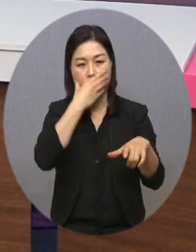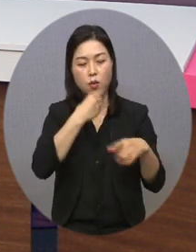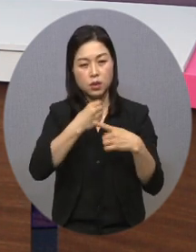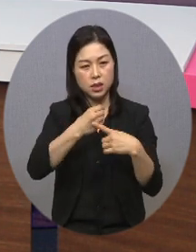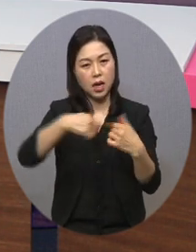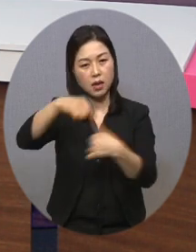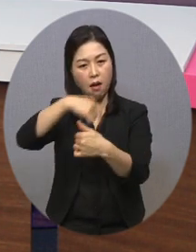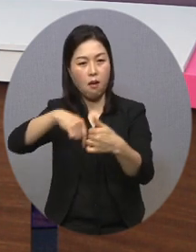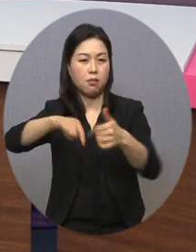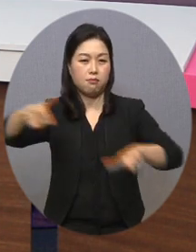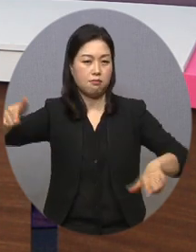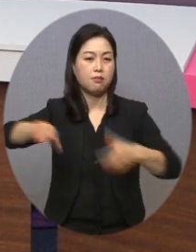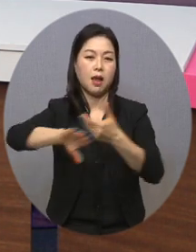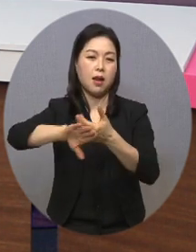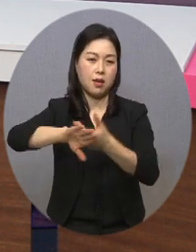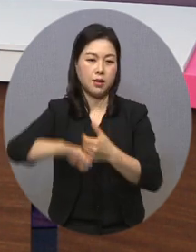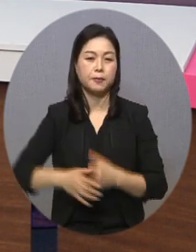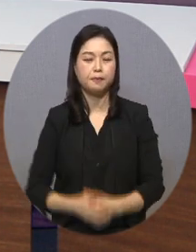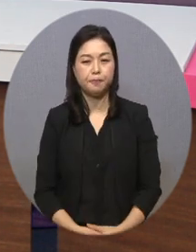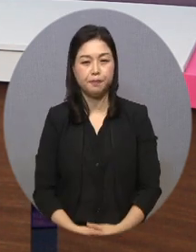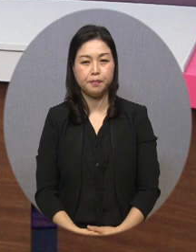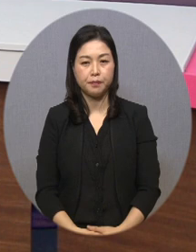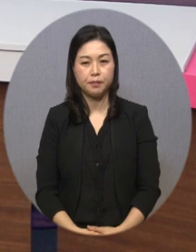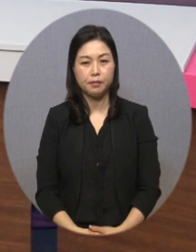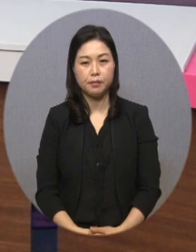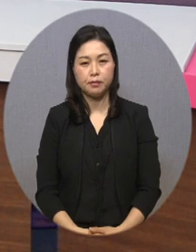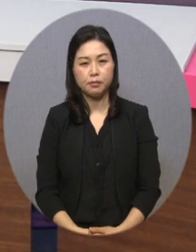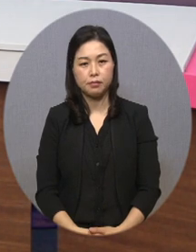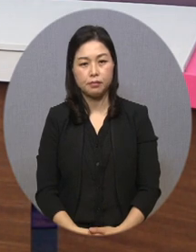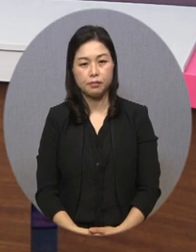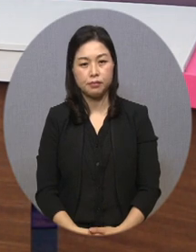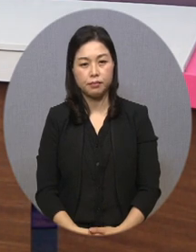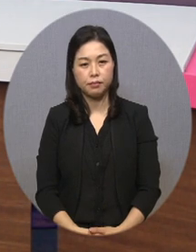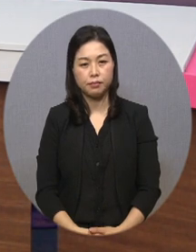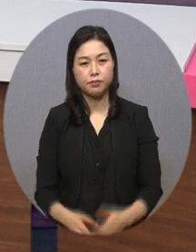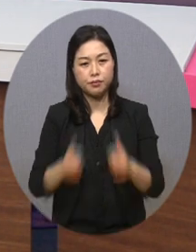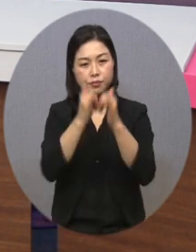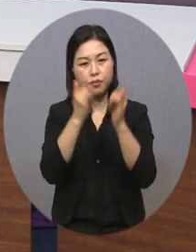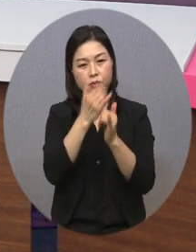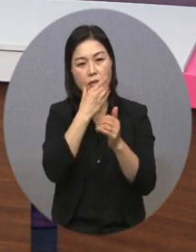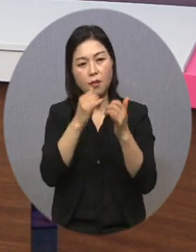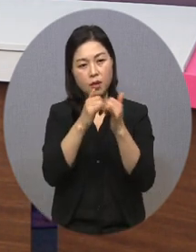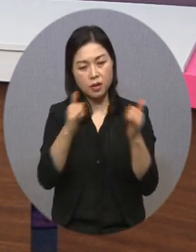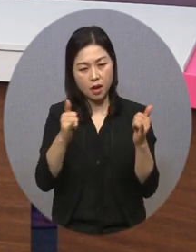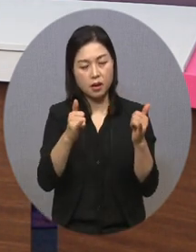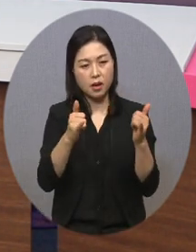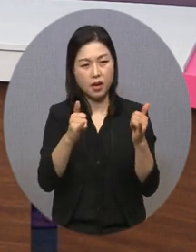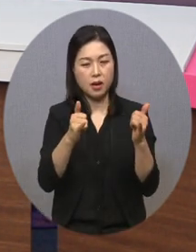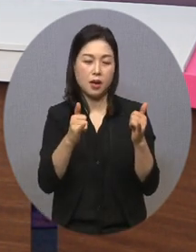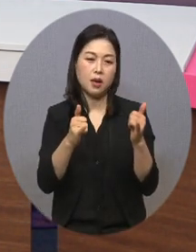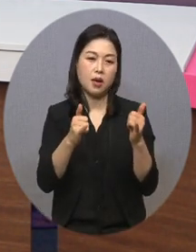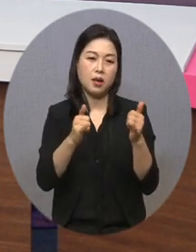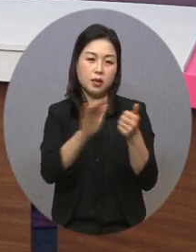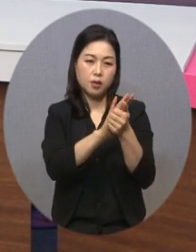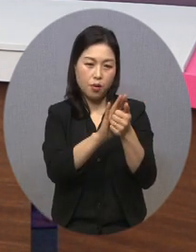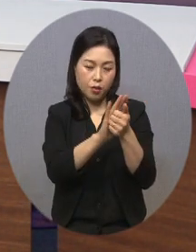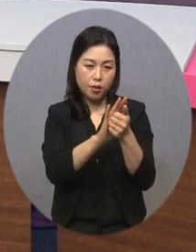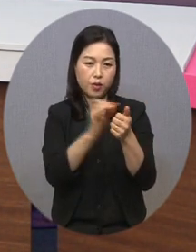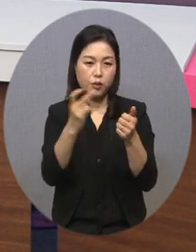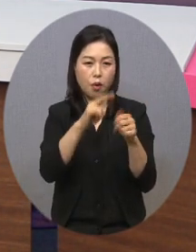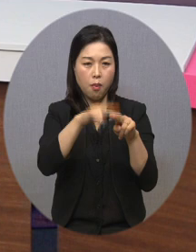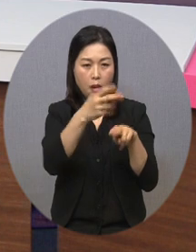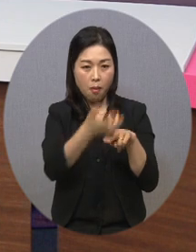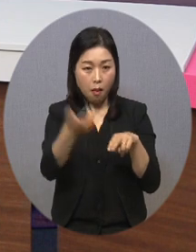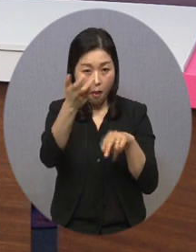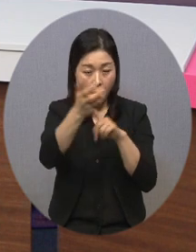달라질 수 있다고 보여집니다. 네. 올해 사회복지사 등의 처우 및 지위 향상을 위한 법률이 시행된